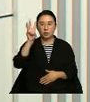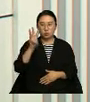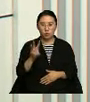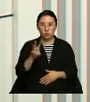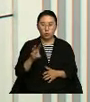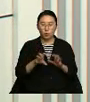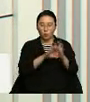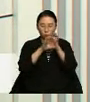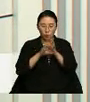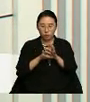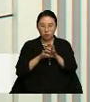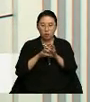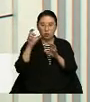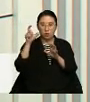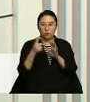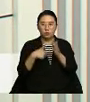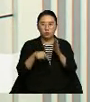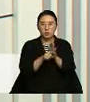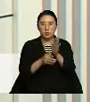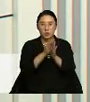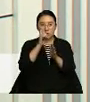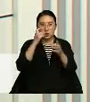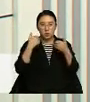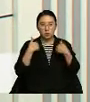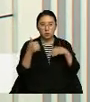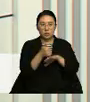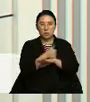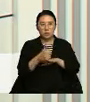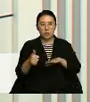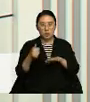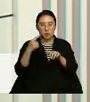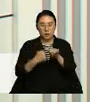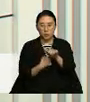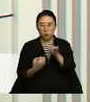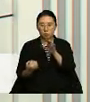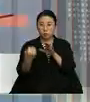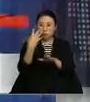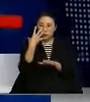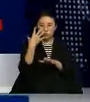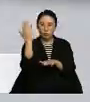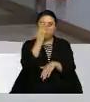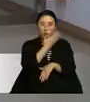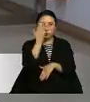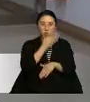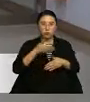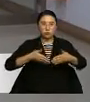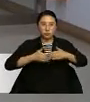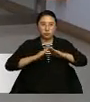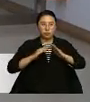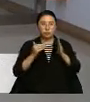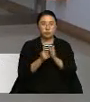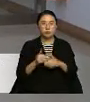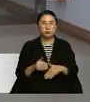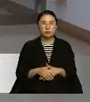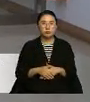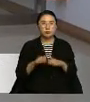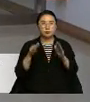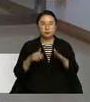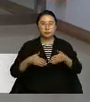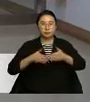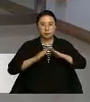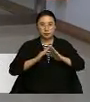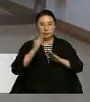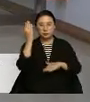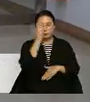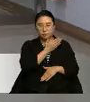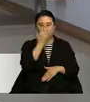파주시는 코로나19 방역 강화를 위해 시청 본관 출입구에 자동분사형 방역소독기를 설치했습니다. 이번에